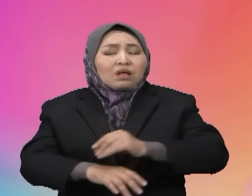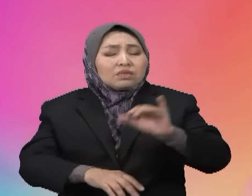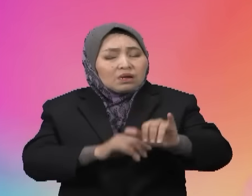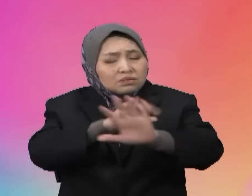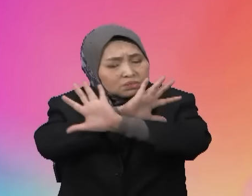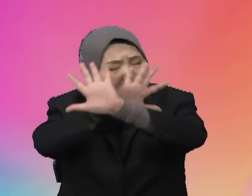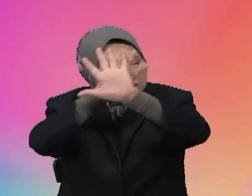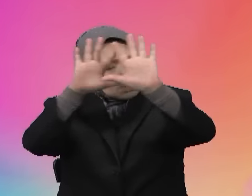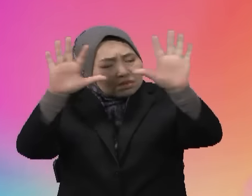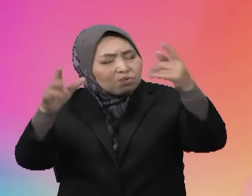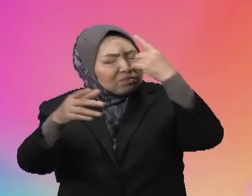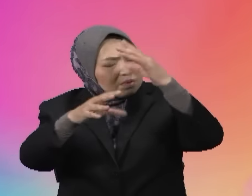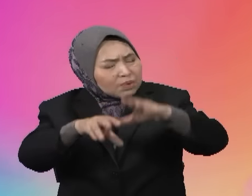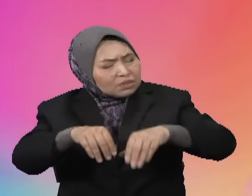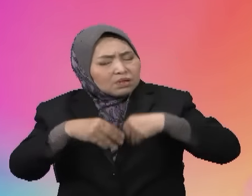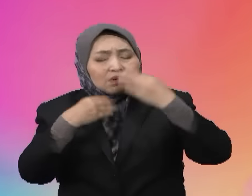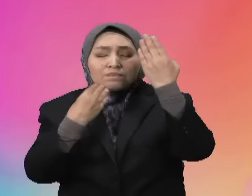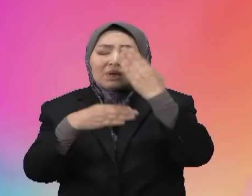wasyahadati